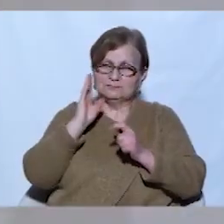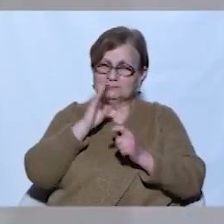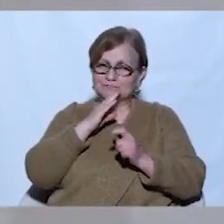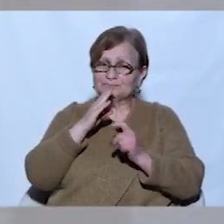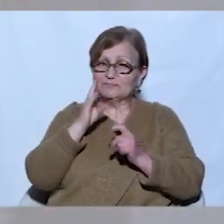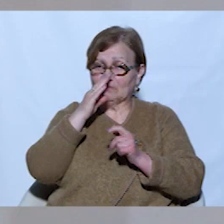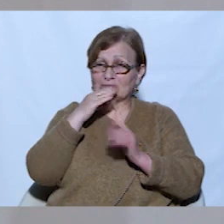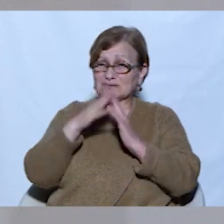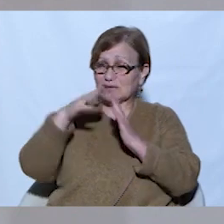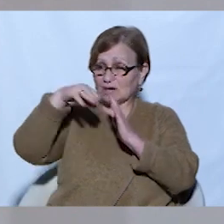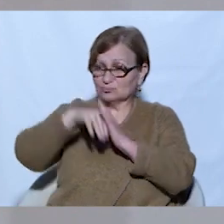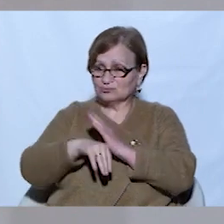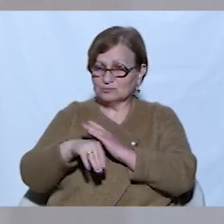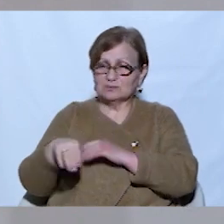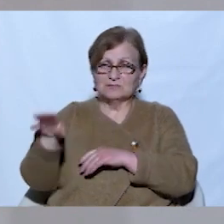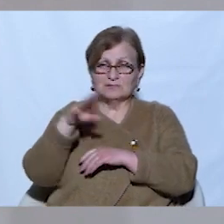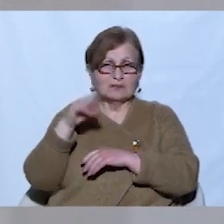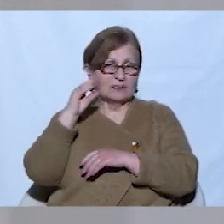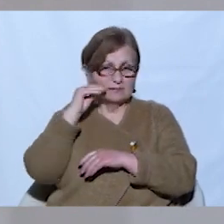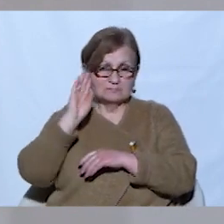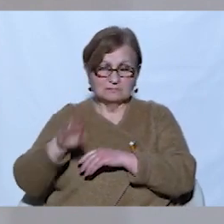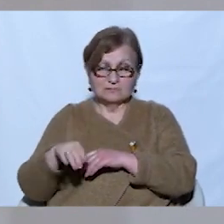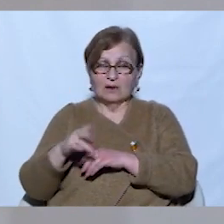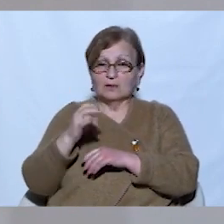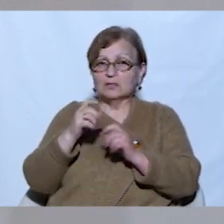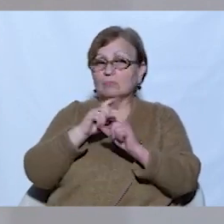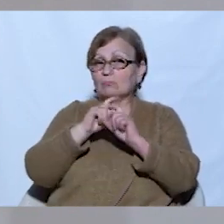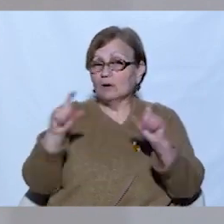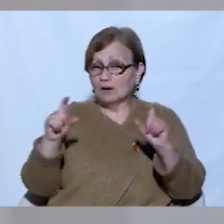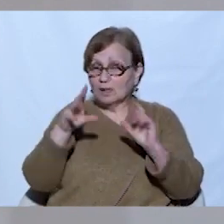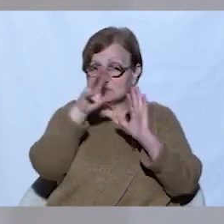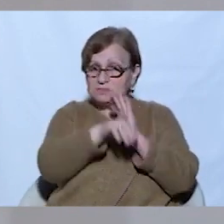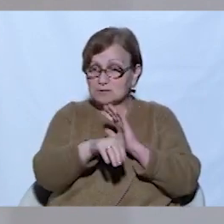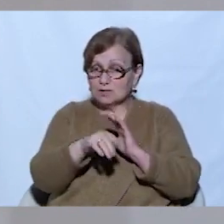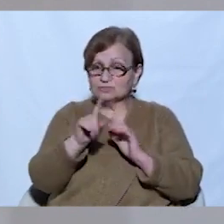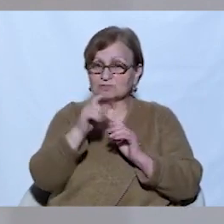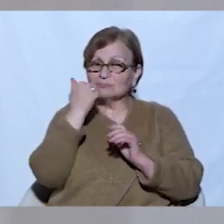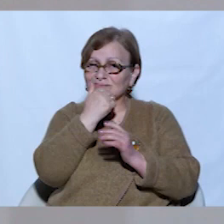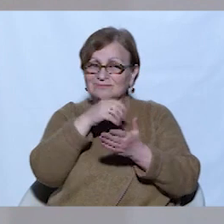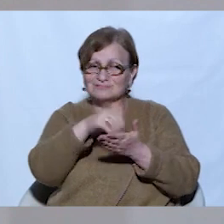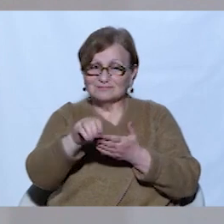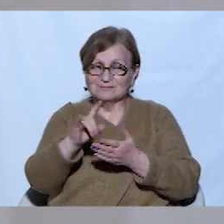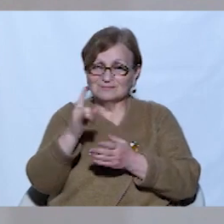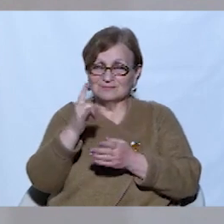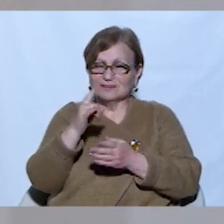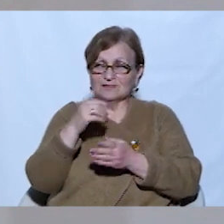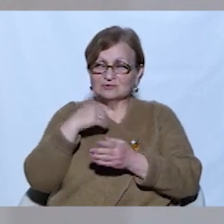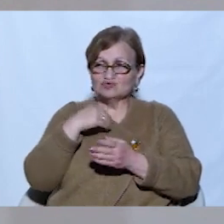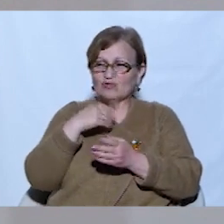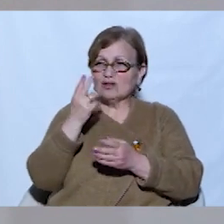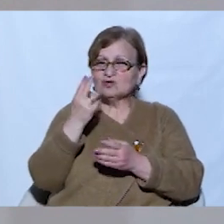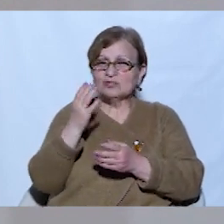თუ ვაკეთებ, შობლებისთვის ეს პრობლემა არ არის, მაგრამ ამას თუ გავაკეთებ მაღაზიაში რაღაცა ნივთის საყიდლად, რატომღაც ჩვენ